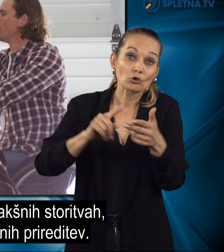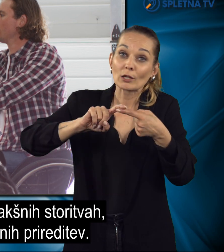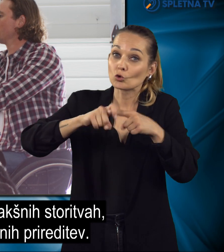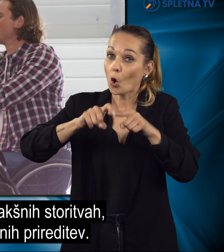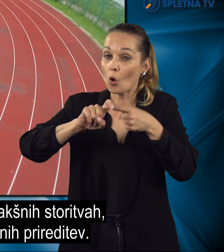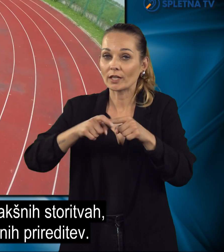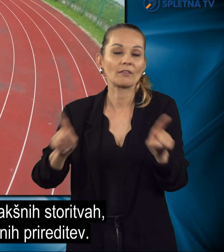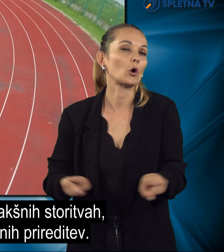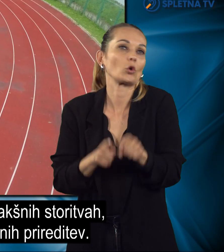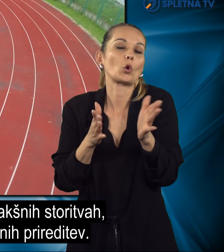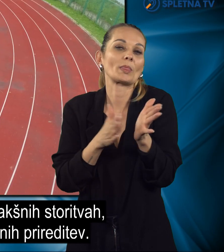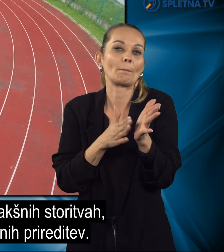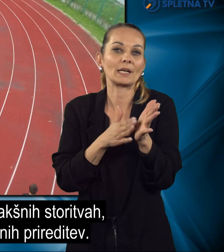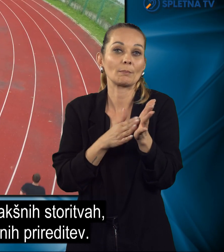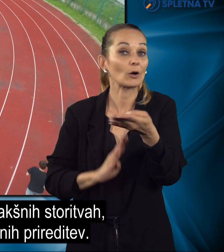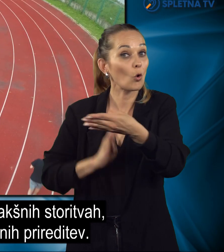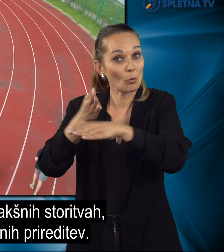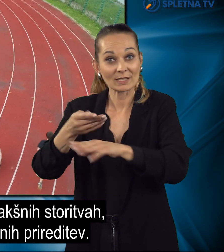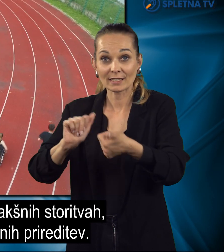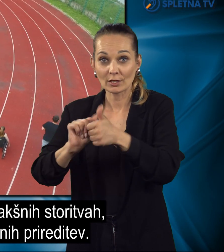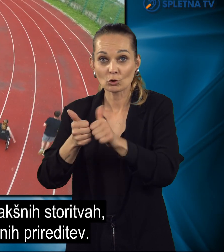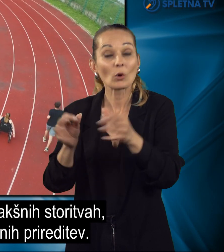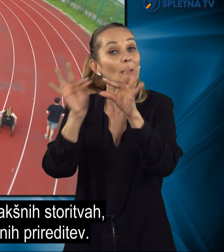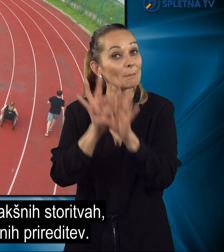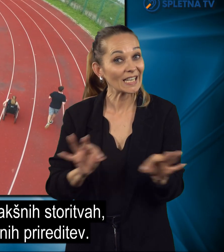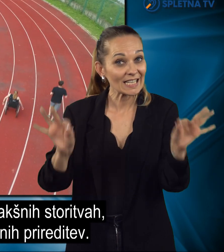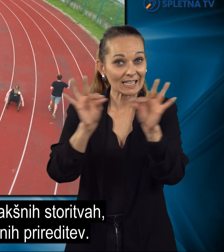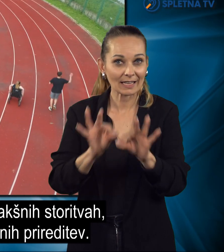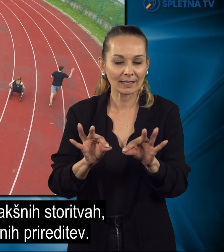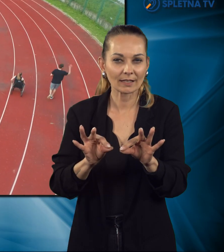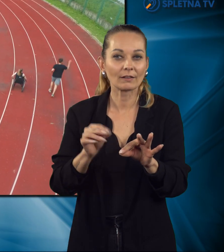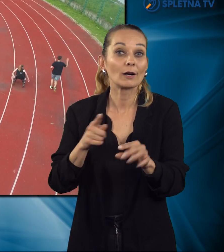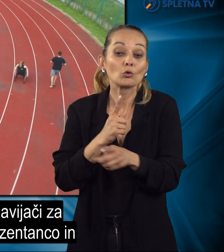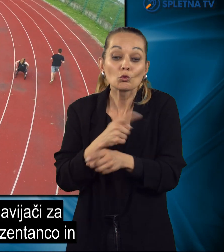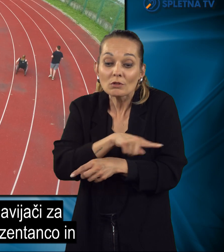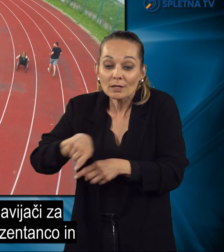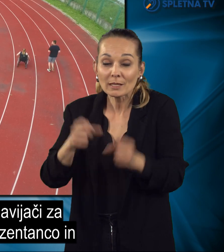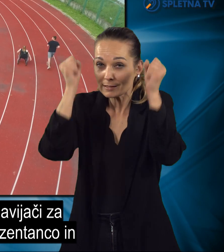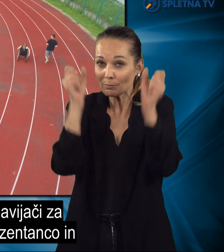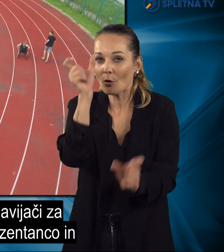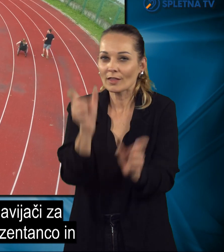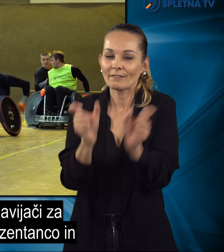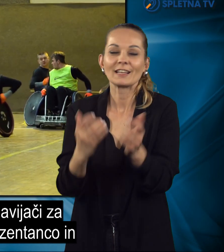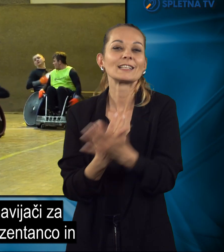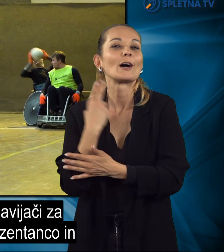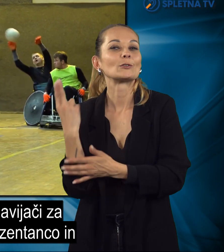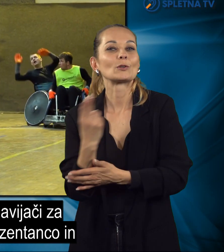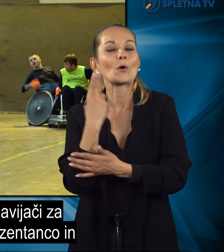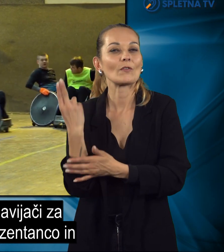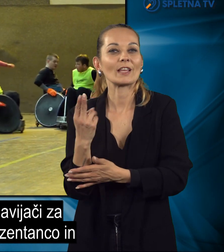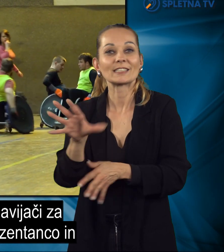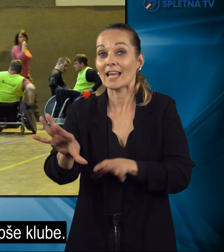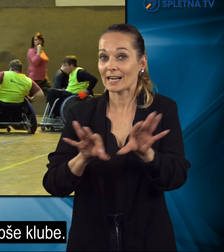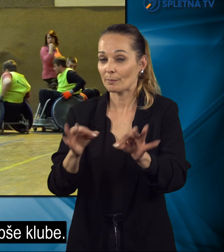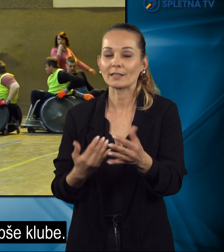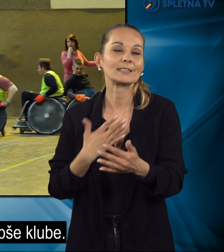mogoče pri kakšnih storitvah, kot so obiski športnih prireditev, Tudi mi smo navijači za slovensko